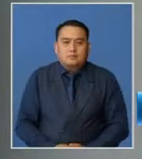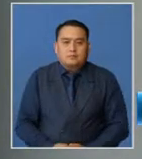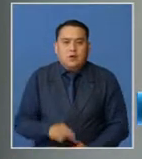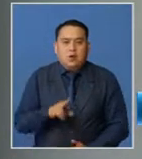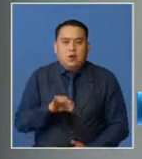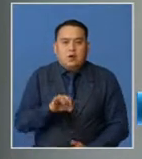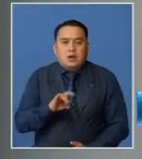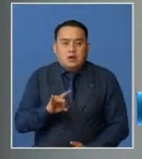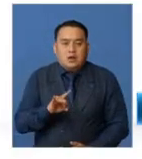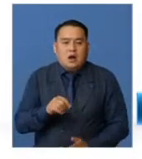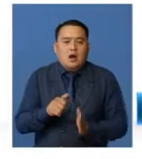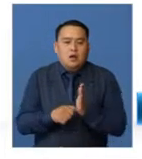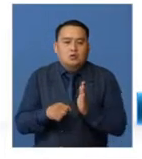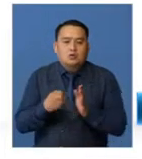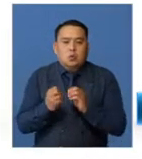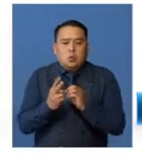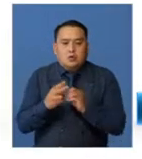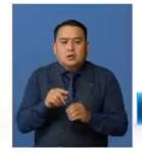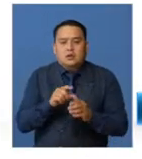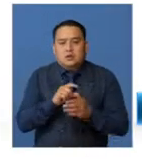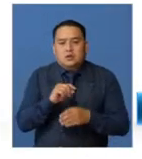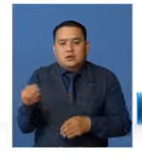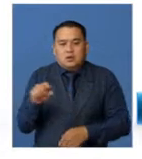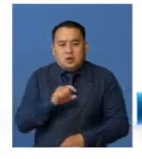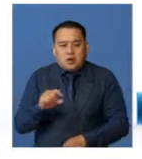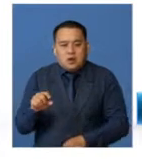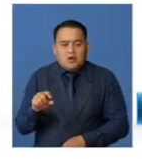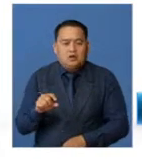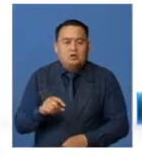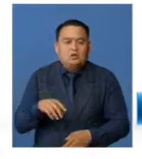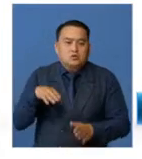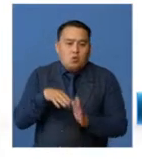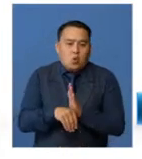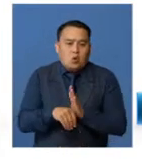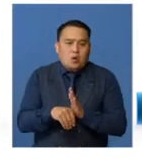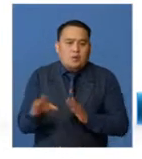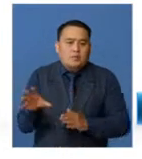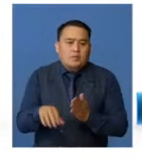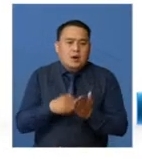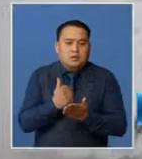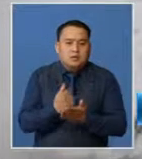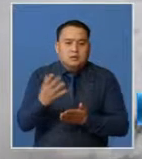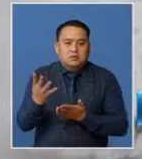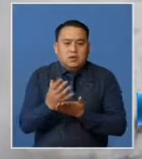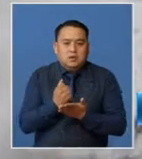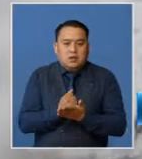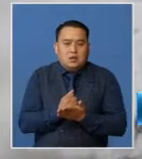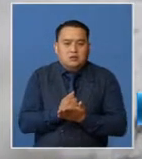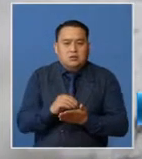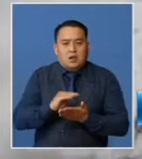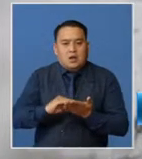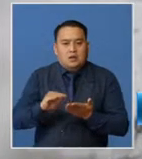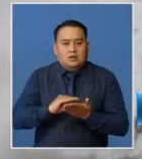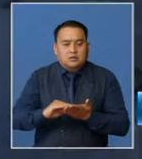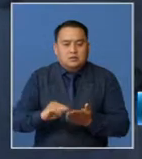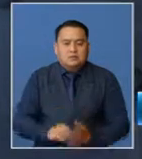көлемді поэма. 612 шумақтан, яғни 2500 жолдан тұрады. Осының бәрі басында сақталып, жүрегімде жазылып тұр дейді